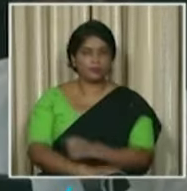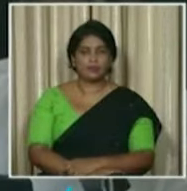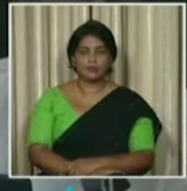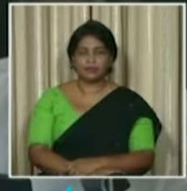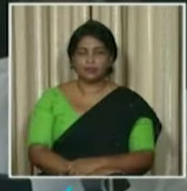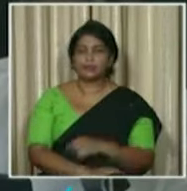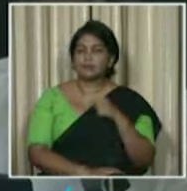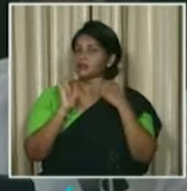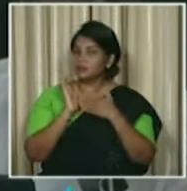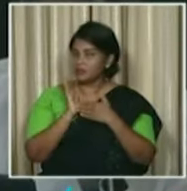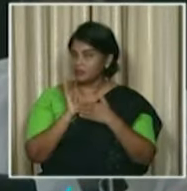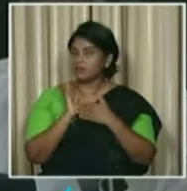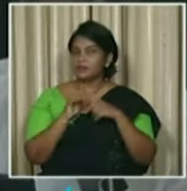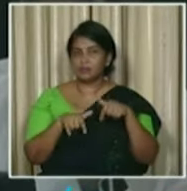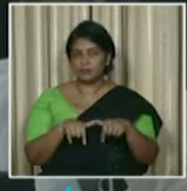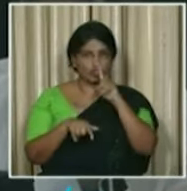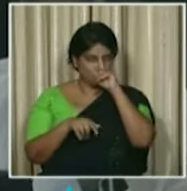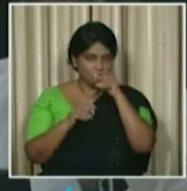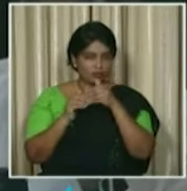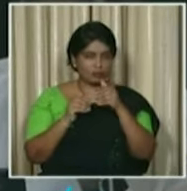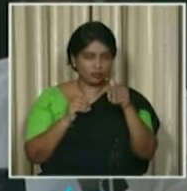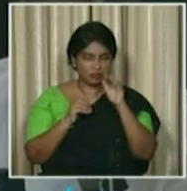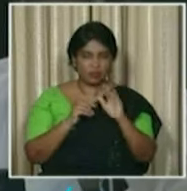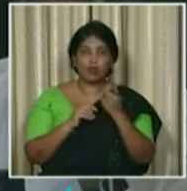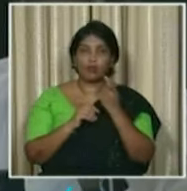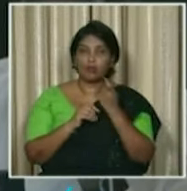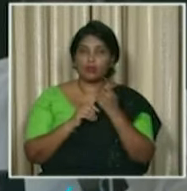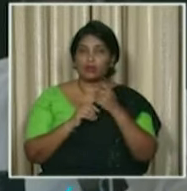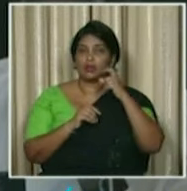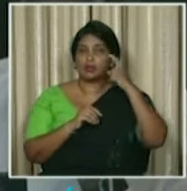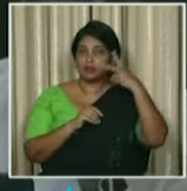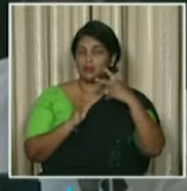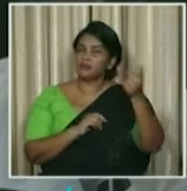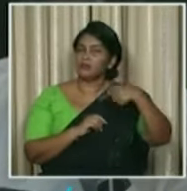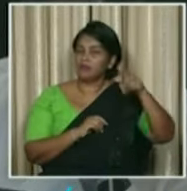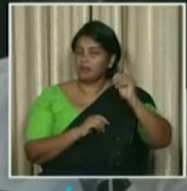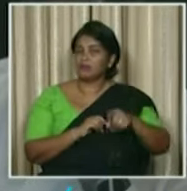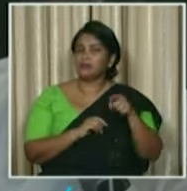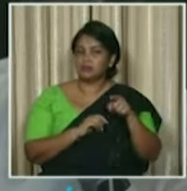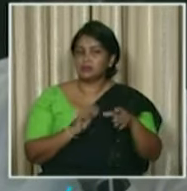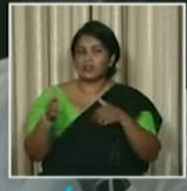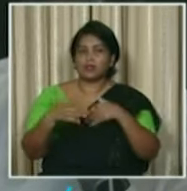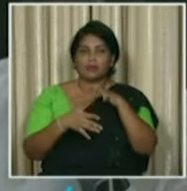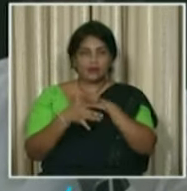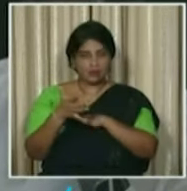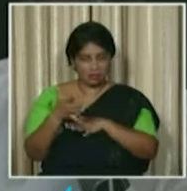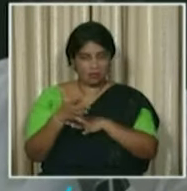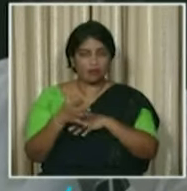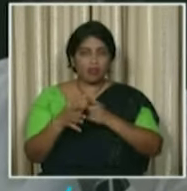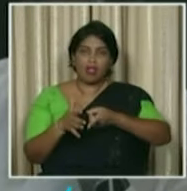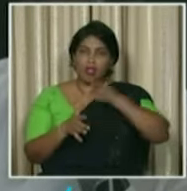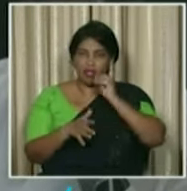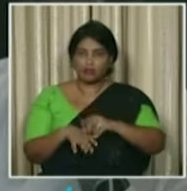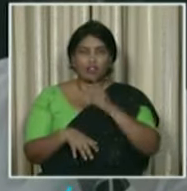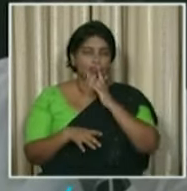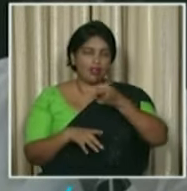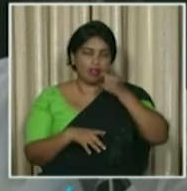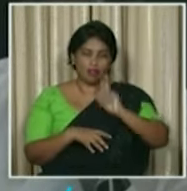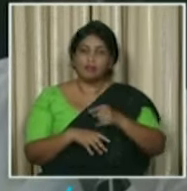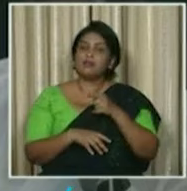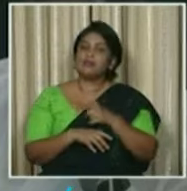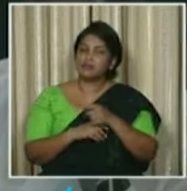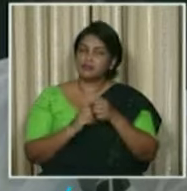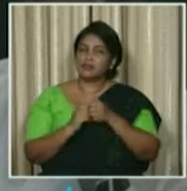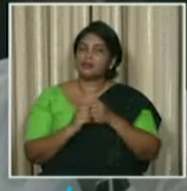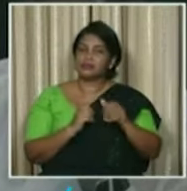දැන් මේ පිළිබඳව මේ සතියේ තිබෙන මුල්්‍ය අනු කමිටුවට කැබිනට් පත්‍රිකාව එනවා. මේ කැබිනට් පත්‍රිකාව අනුමත වෙනව සවුඳ වෙනකොට එතකොට